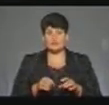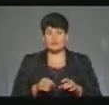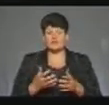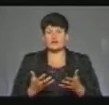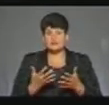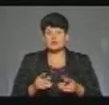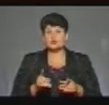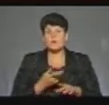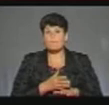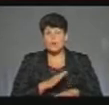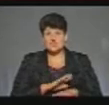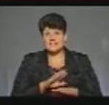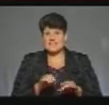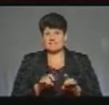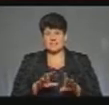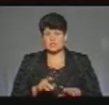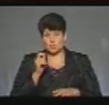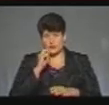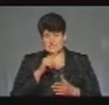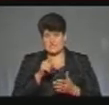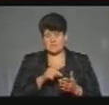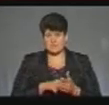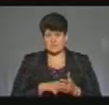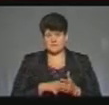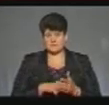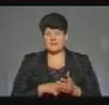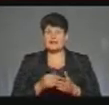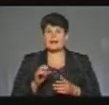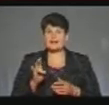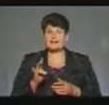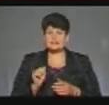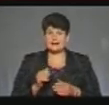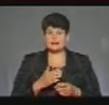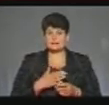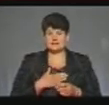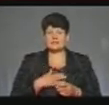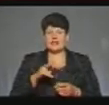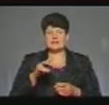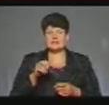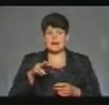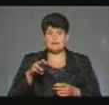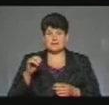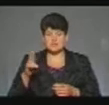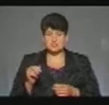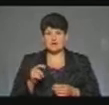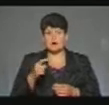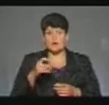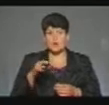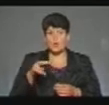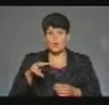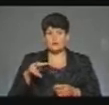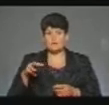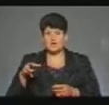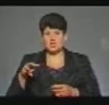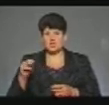питання. Українців було менше чи більше на етнічних землях українських? На етнічних землях, куди входить Лемківщина, Холмщина, населення Підляща,